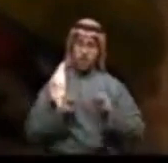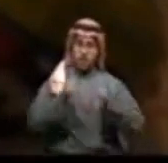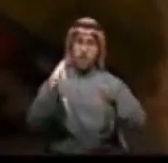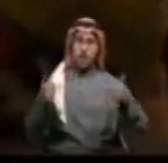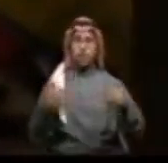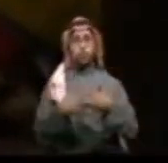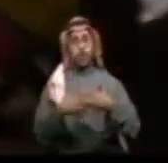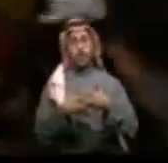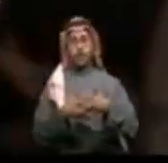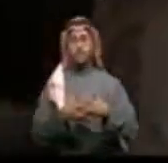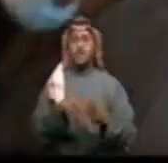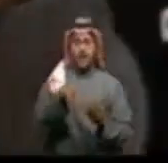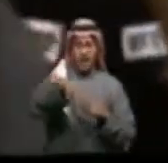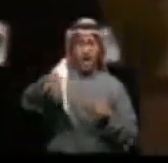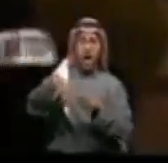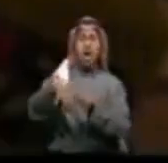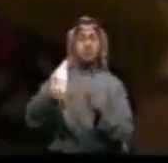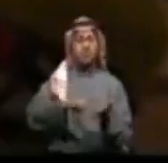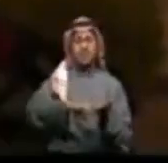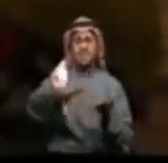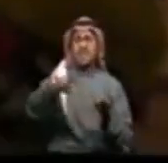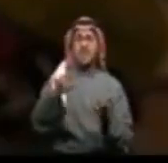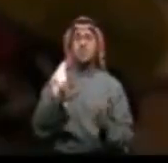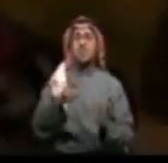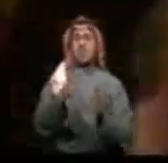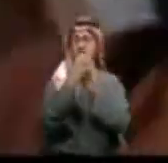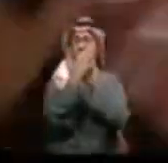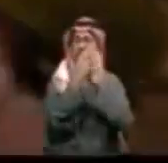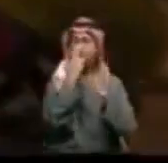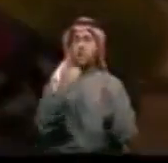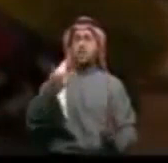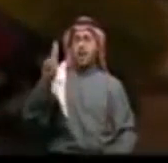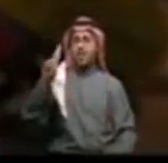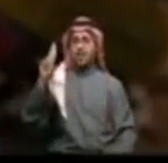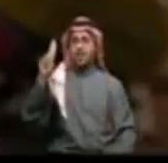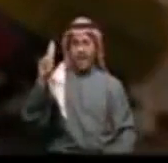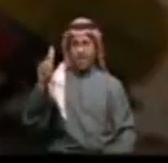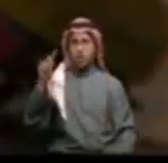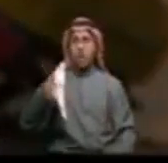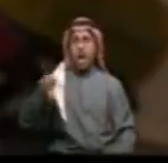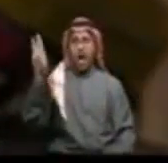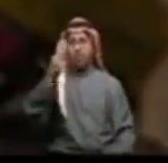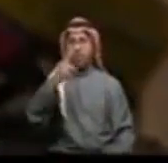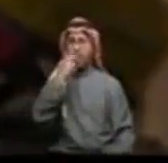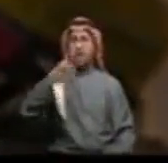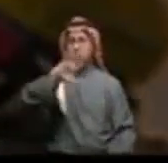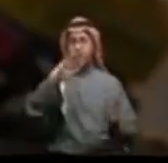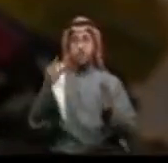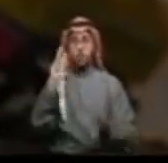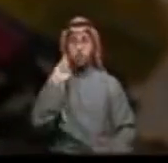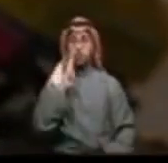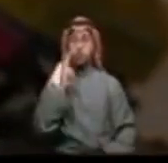جناح الإمارات يقدم رسالة تراثية فنية للجمهور السعودي. اليوم عندنا